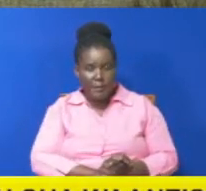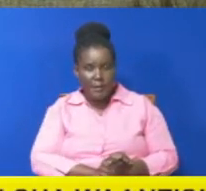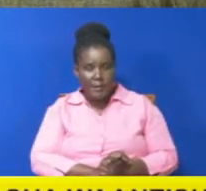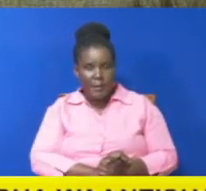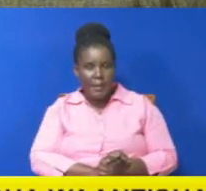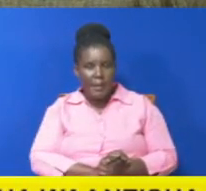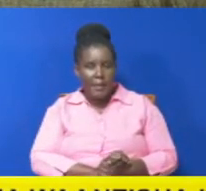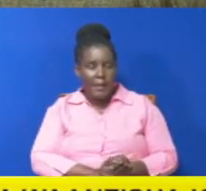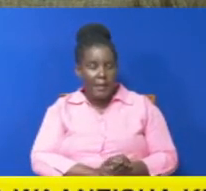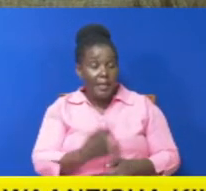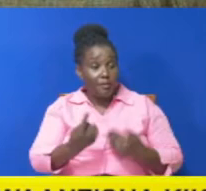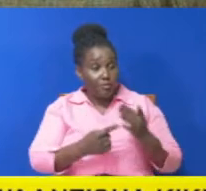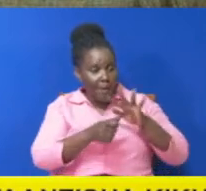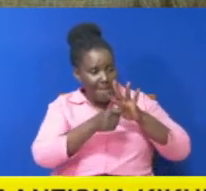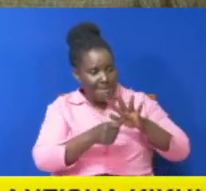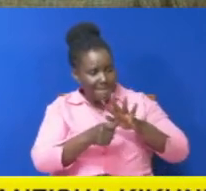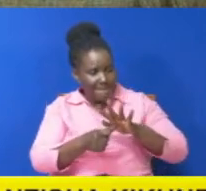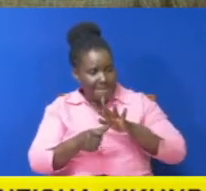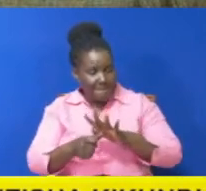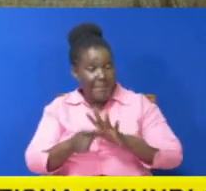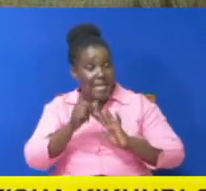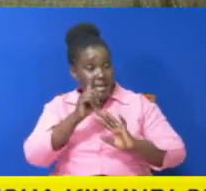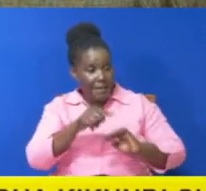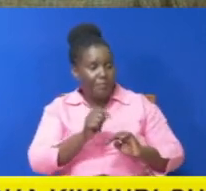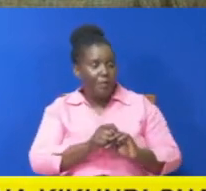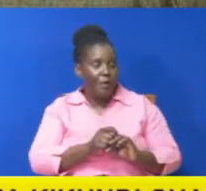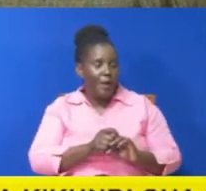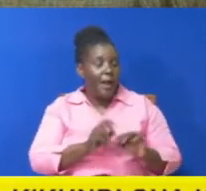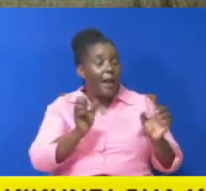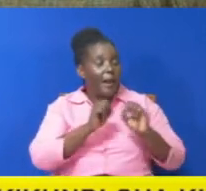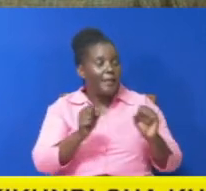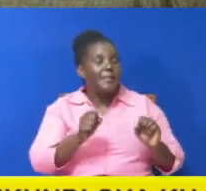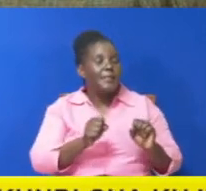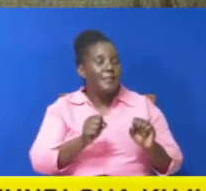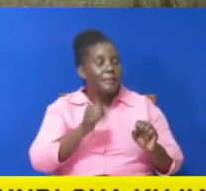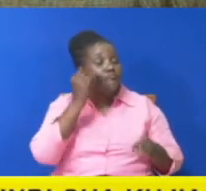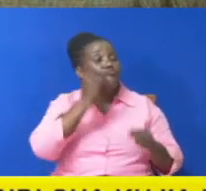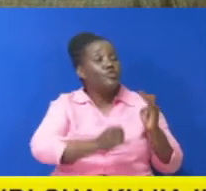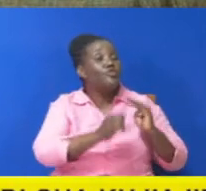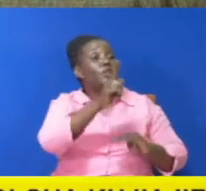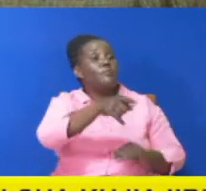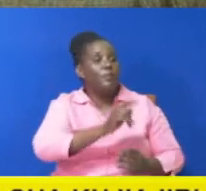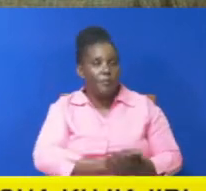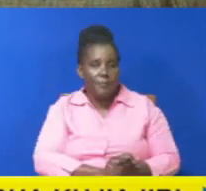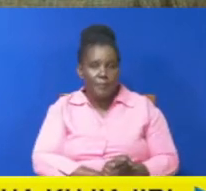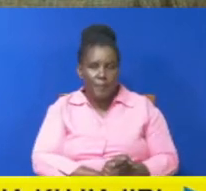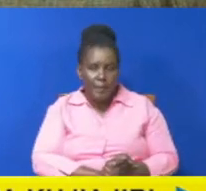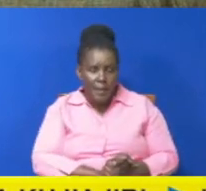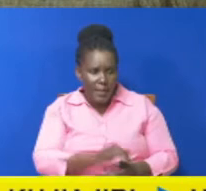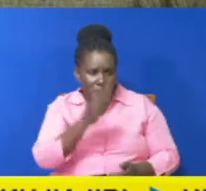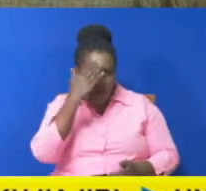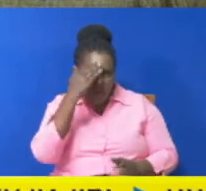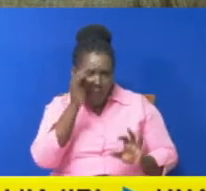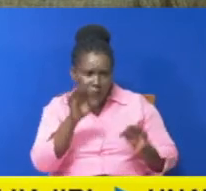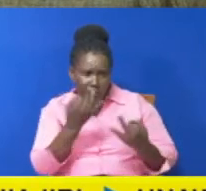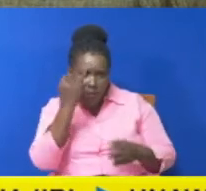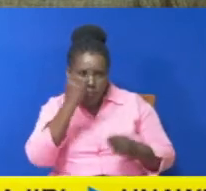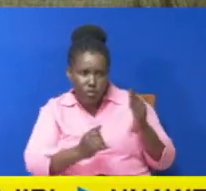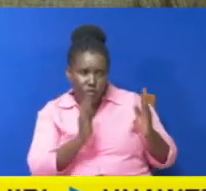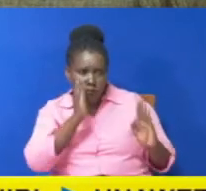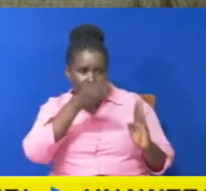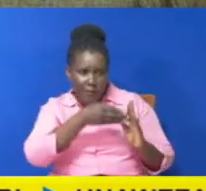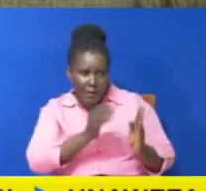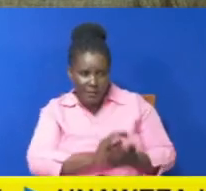uvumilie, lakini kuna pointi, kuna mstari unatakiwa uchole kwamba huu uvumilivu hapa mwisho. Sasa utajuaje huu ni mwisho? Kama hayo manyanyaso